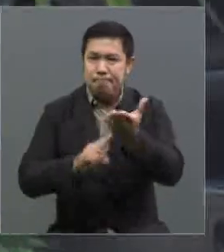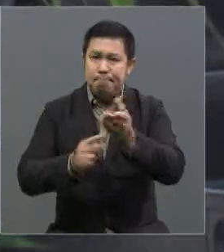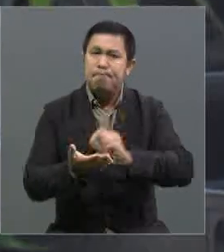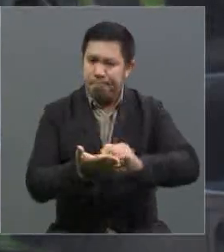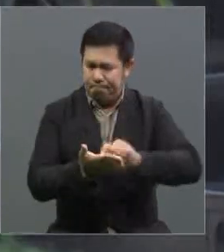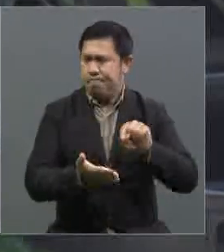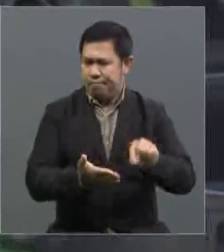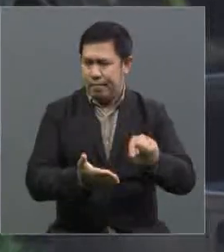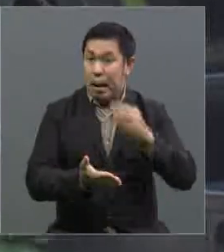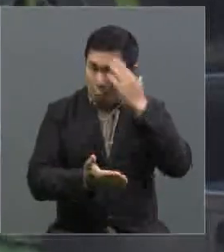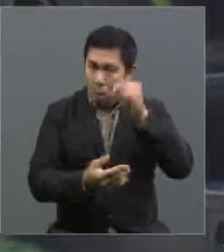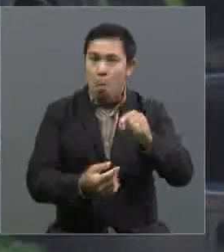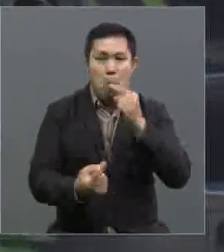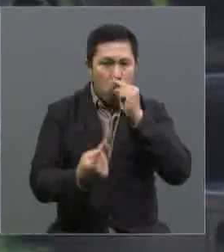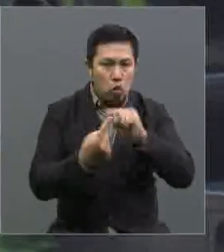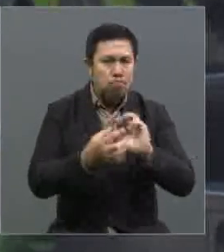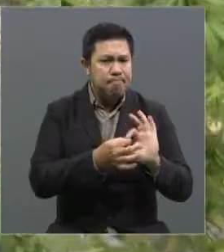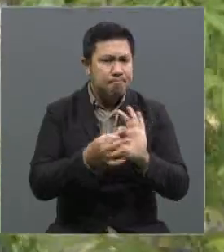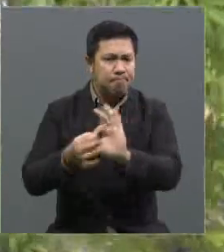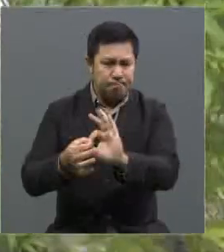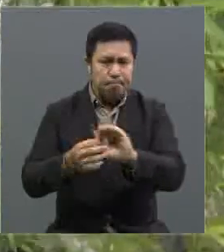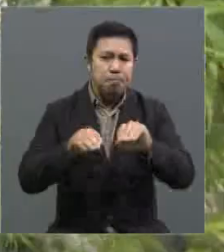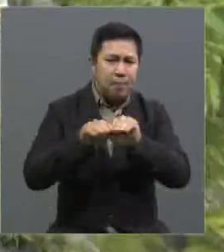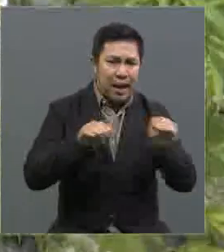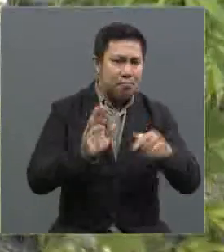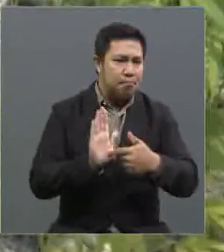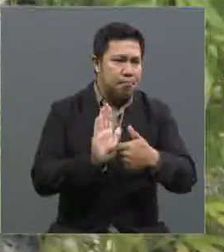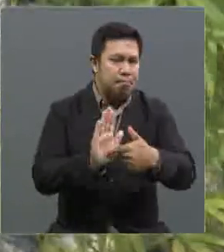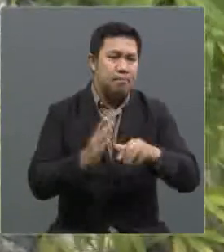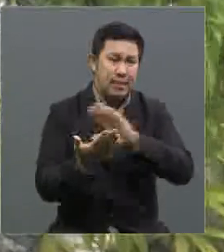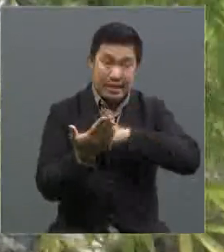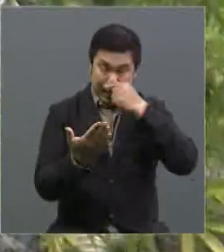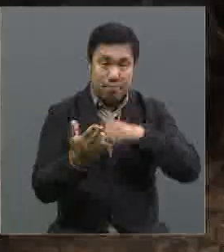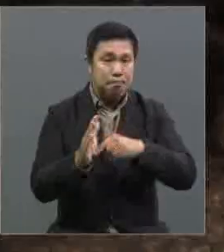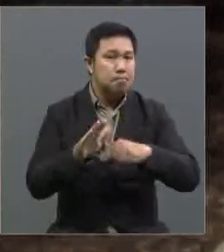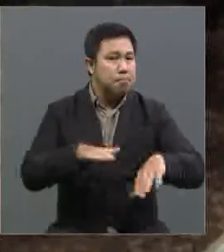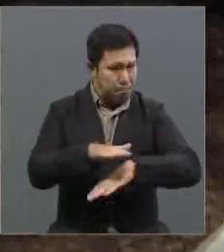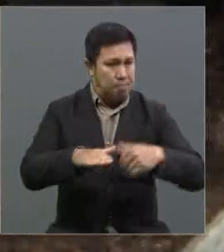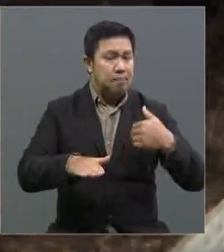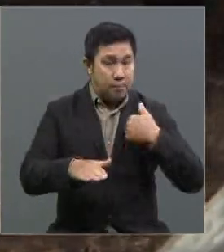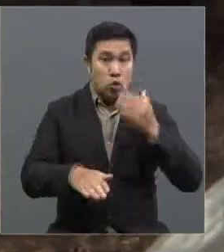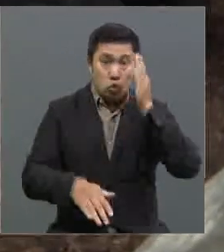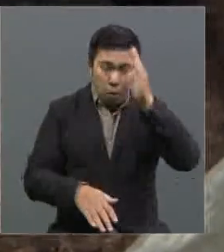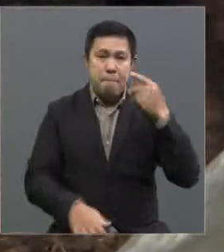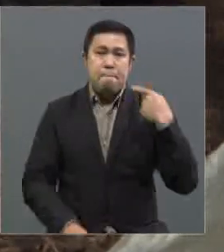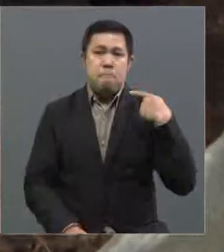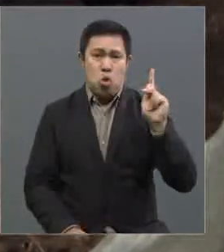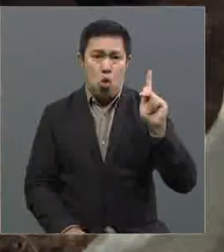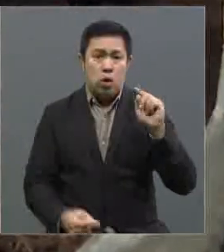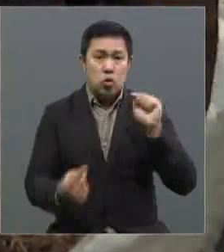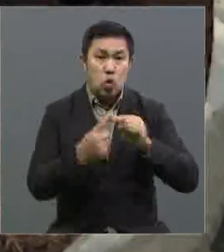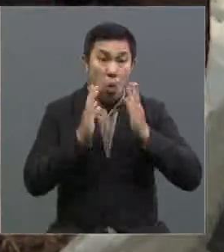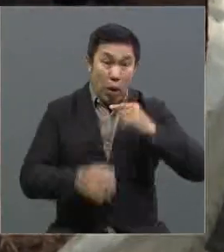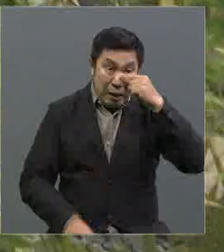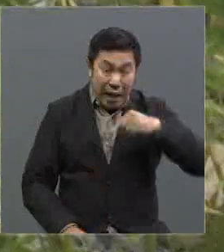ขึ้นมาเพราะมองว่ามีความเหมาะสมสอดคล้องมีมาตรฐานอ้างอิงในประเทศแล้วจะนำมาซึ่งประโยชน์ไม่ใช่แค่สำหรับ